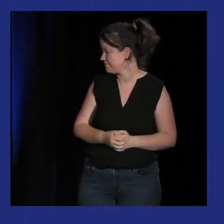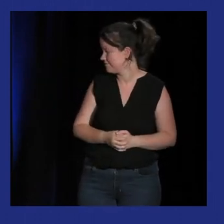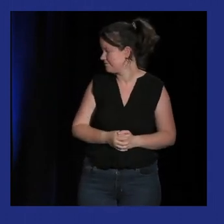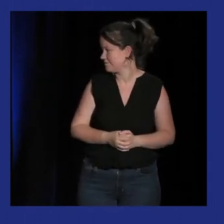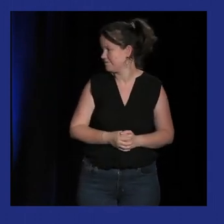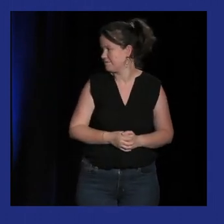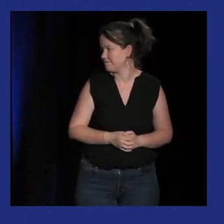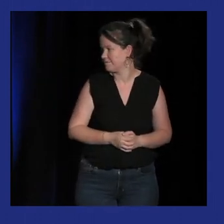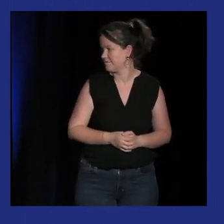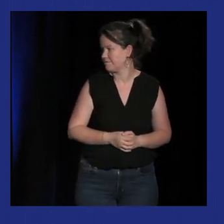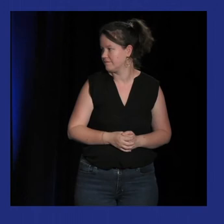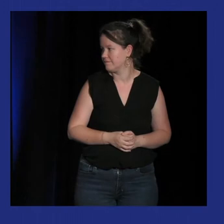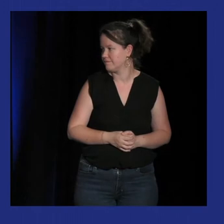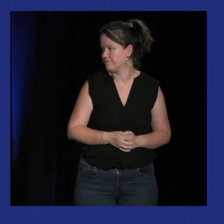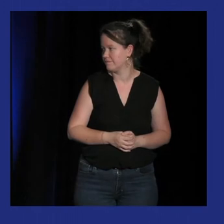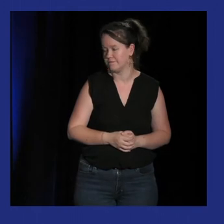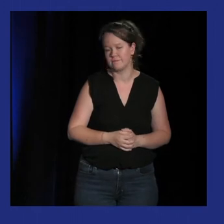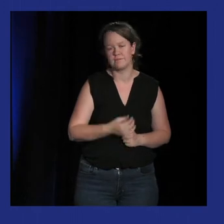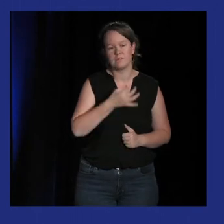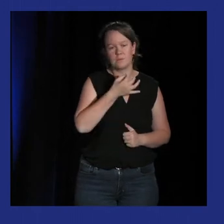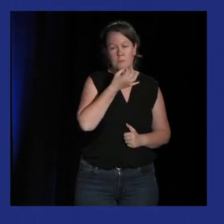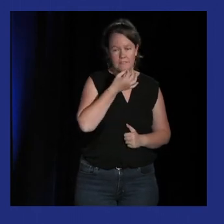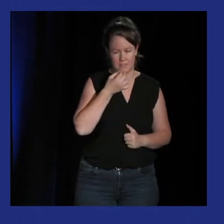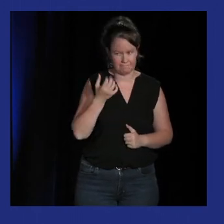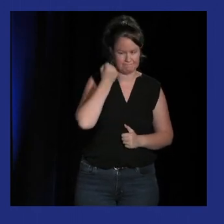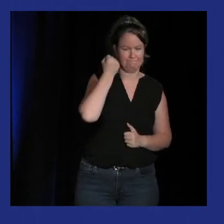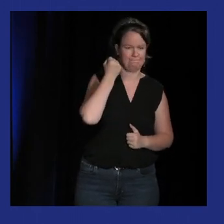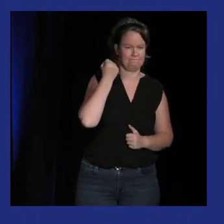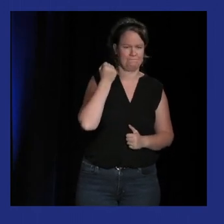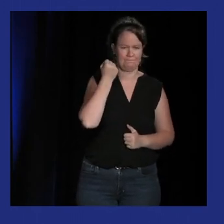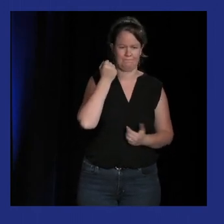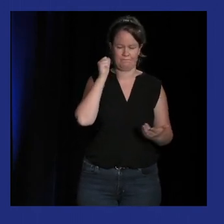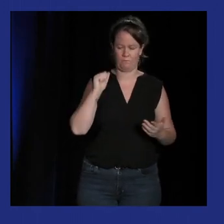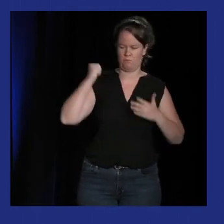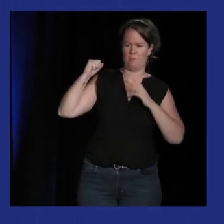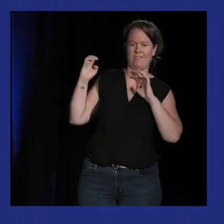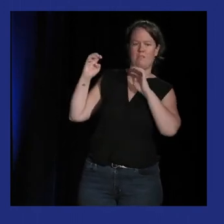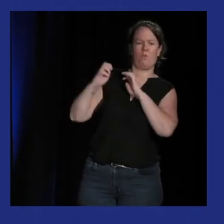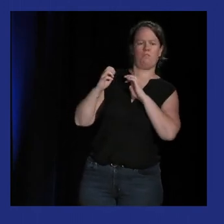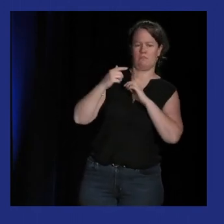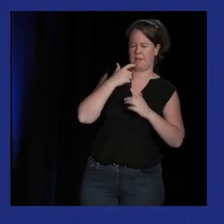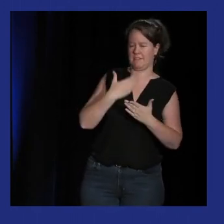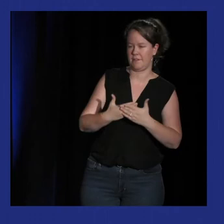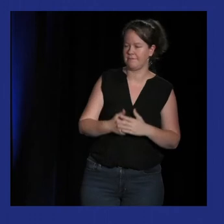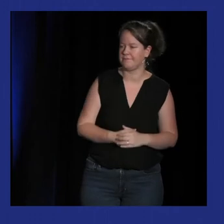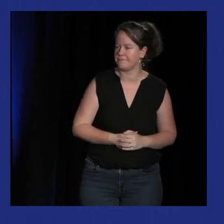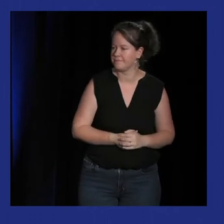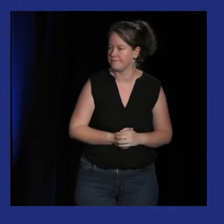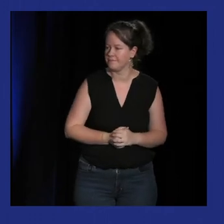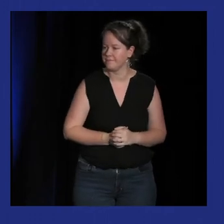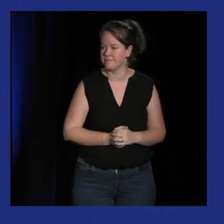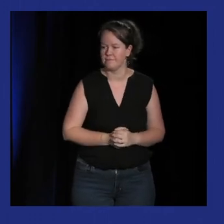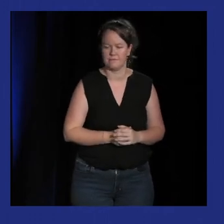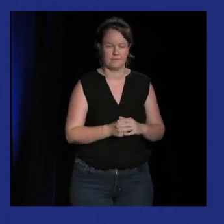tangente qui va me permettre de rebondir sur un sujet qui a été abordé dans la première table ronde encore une fois savoir le rapport de la musique